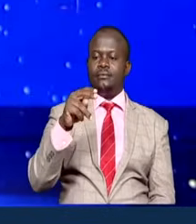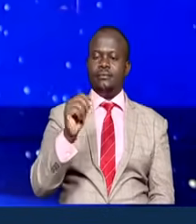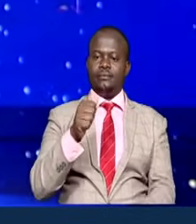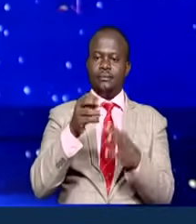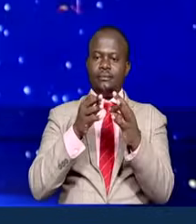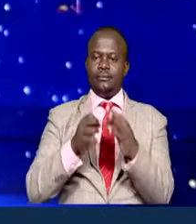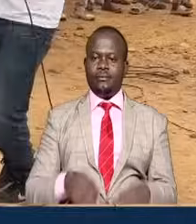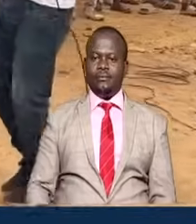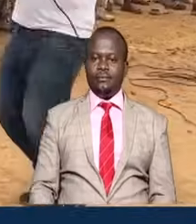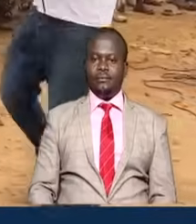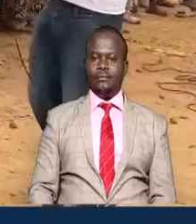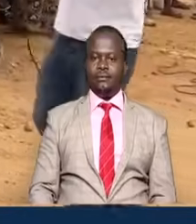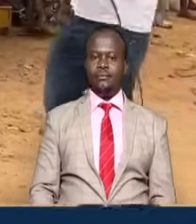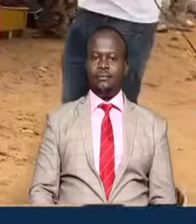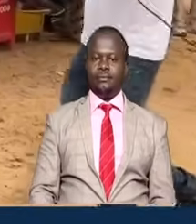nkuru.